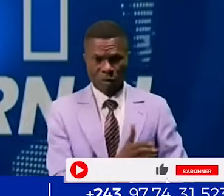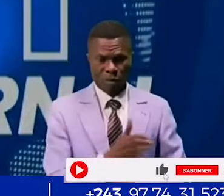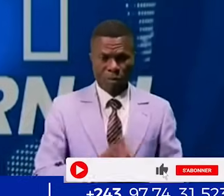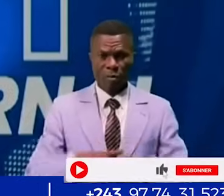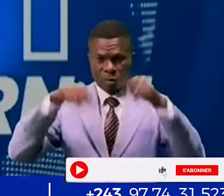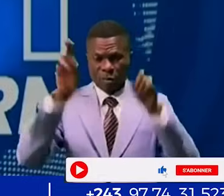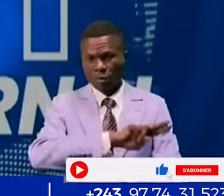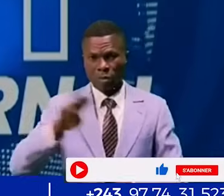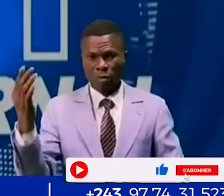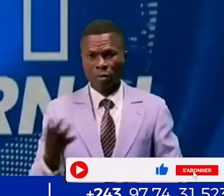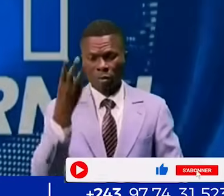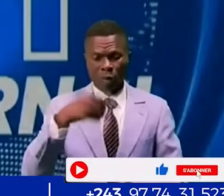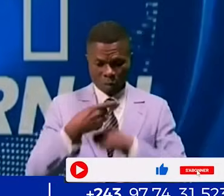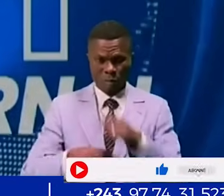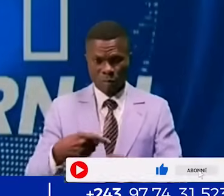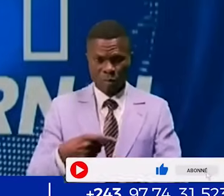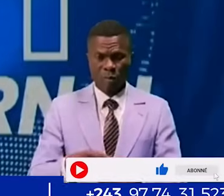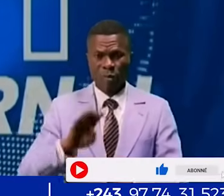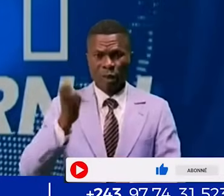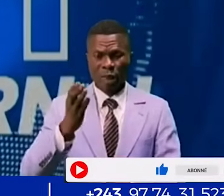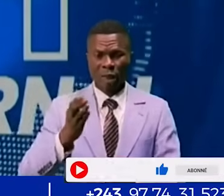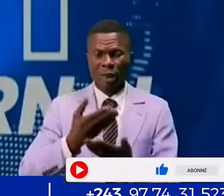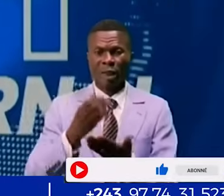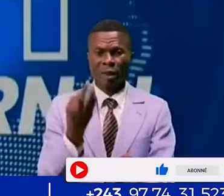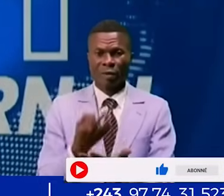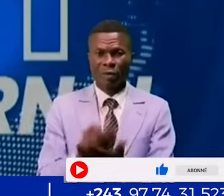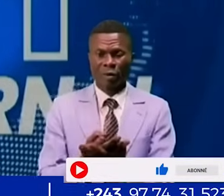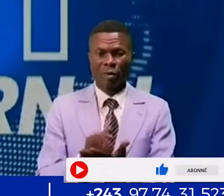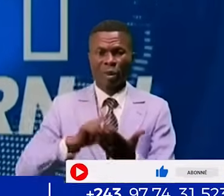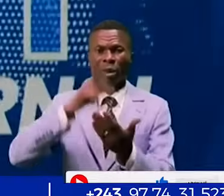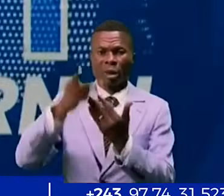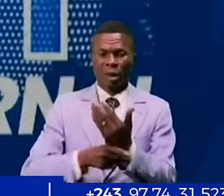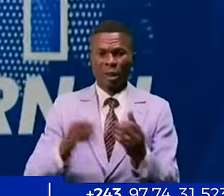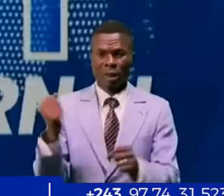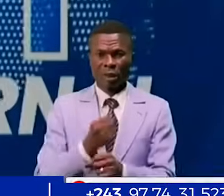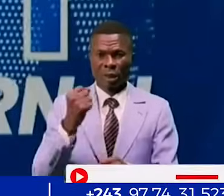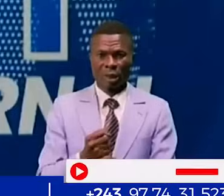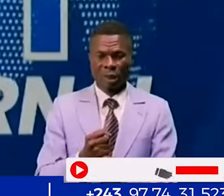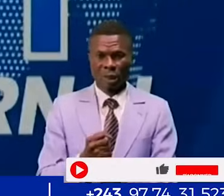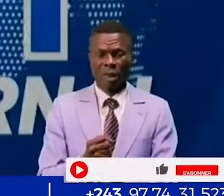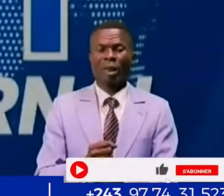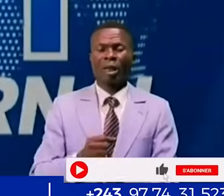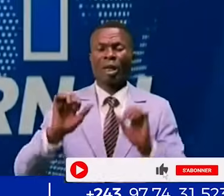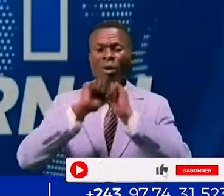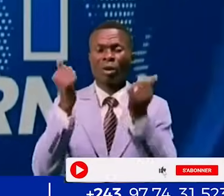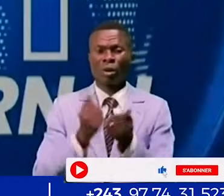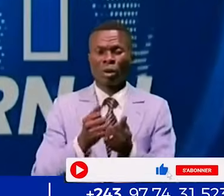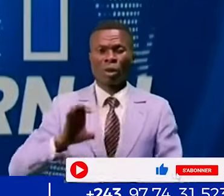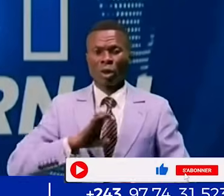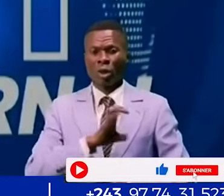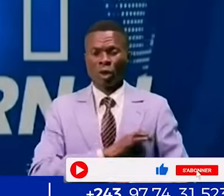L'année 2024 marque le début du quatrième cycle de financement du programme de travail d'Afritac Centre. Le